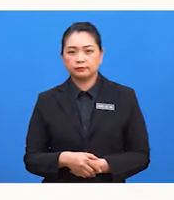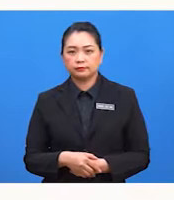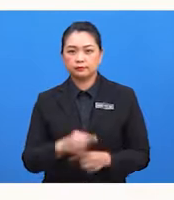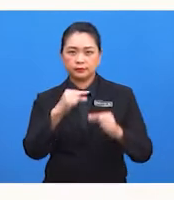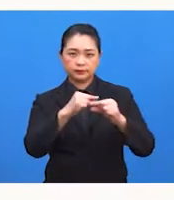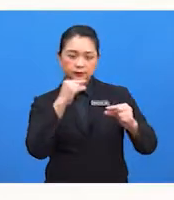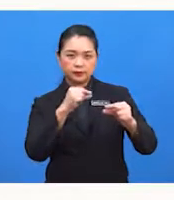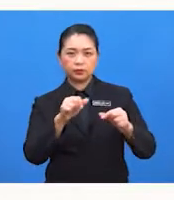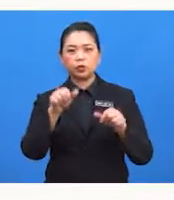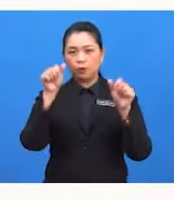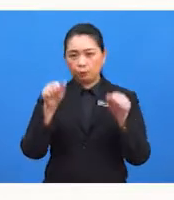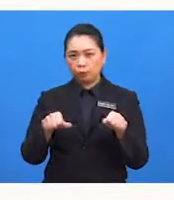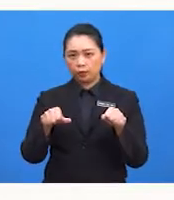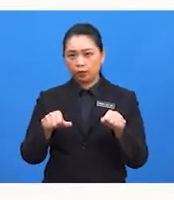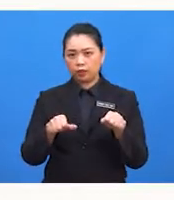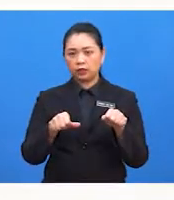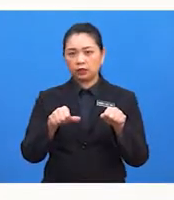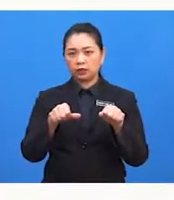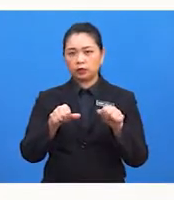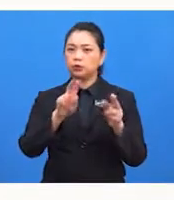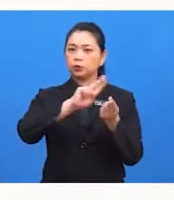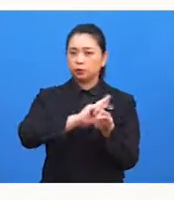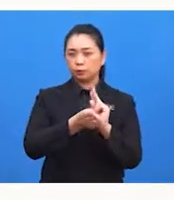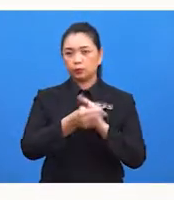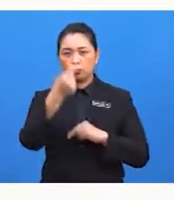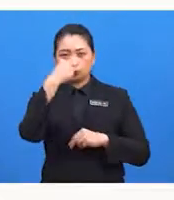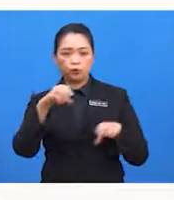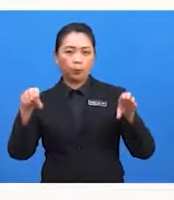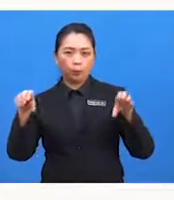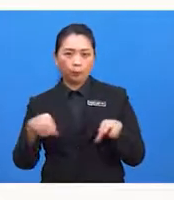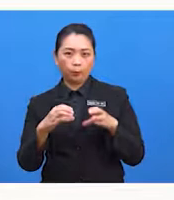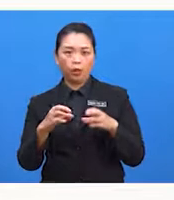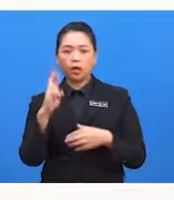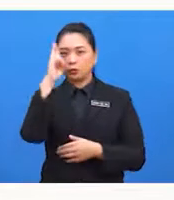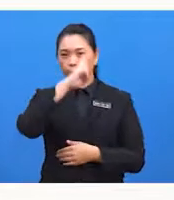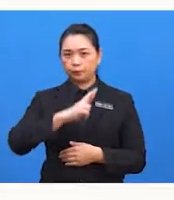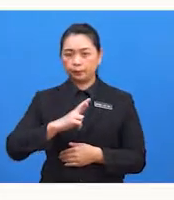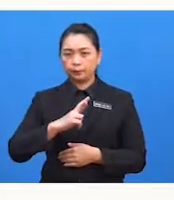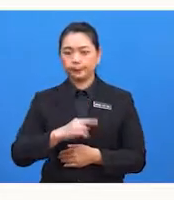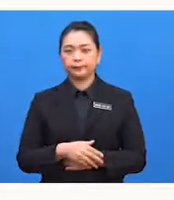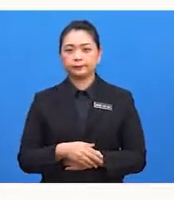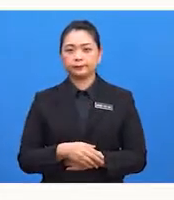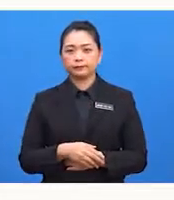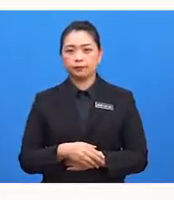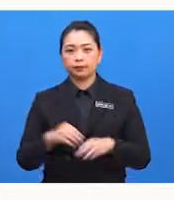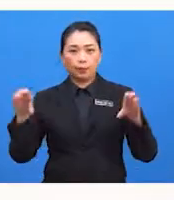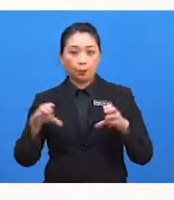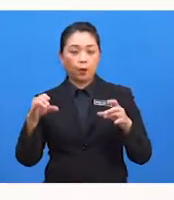Garisan boleh diolah untuk mencipta rupa, mencipta